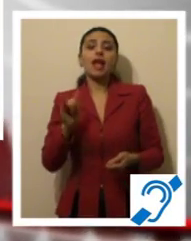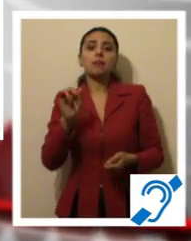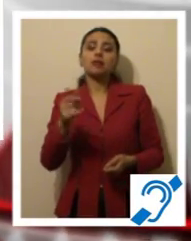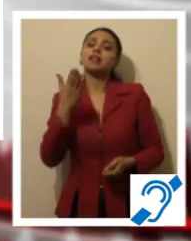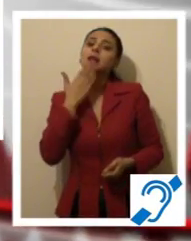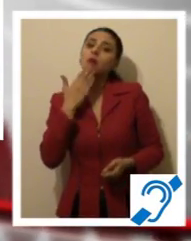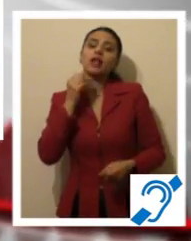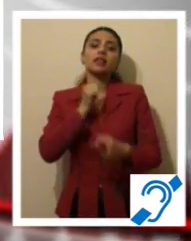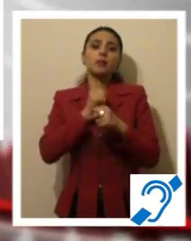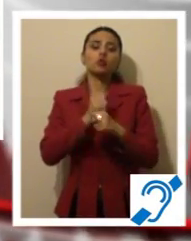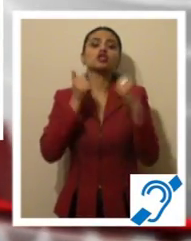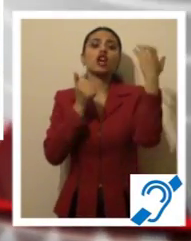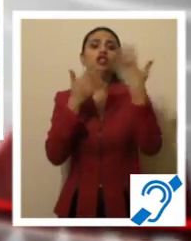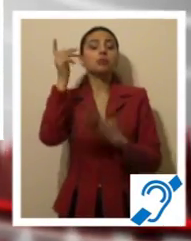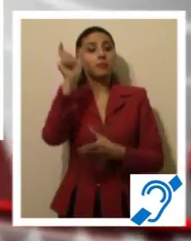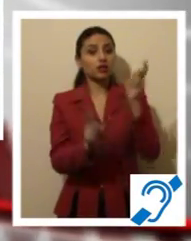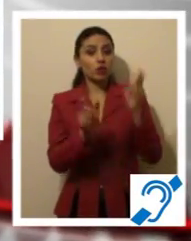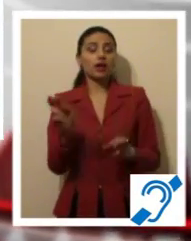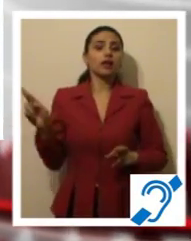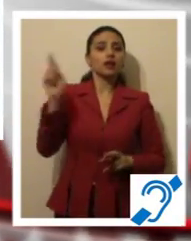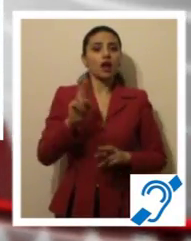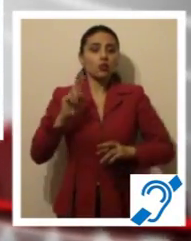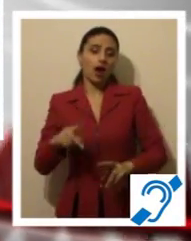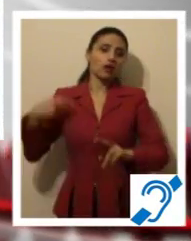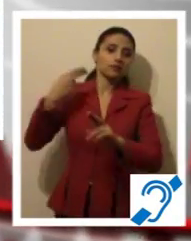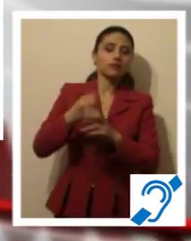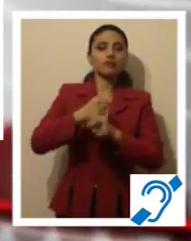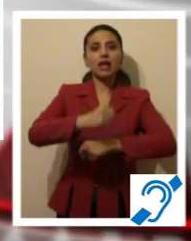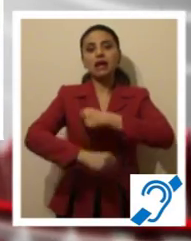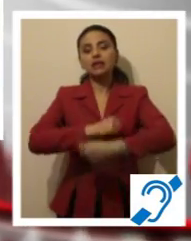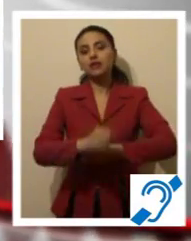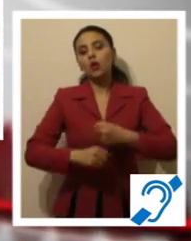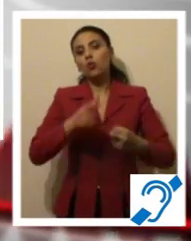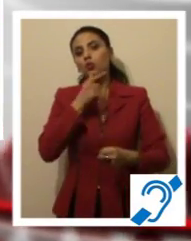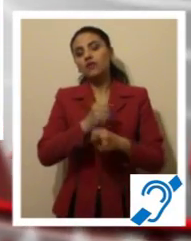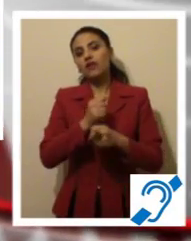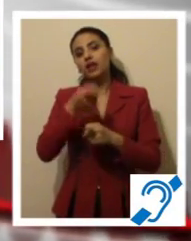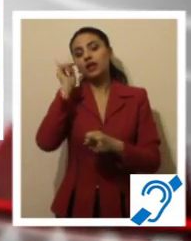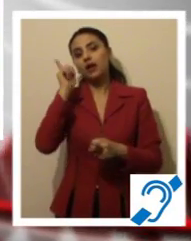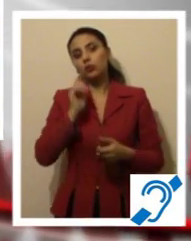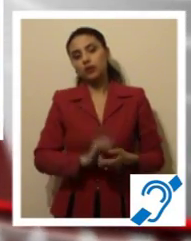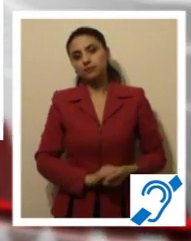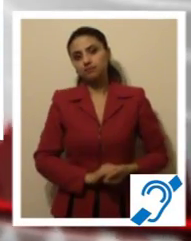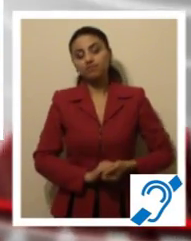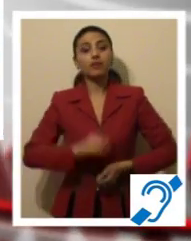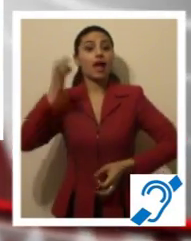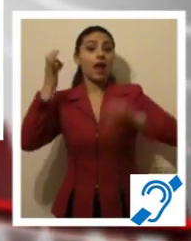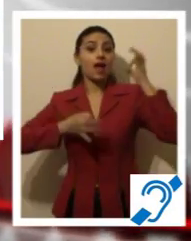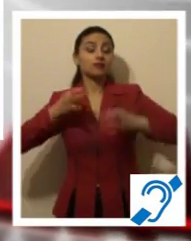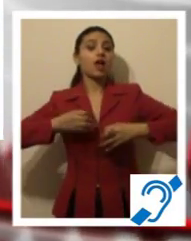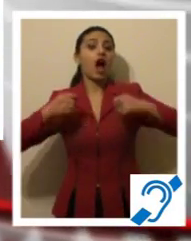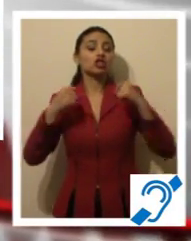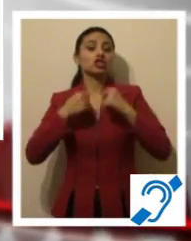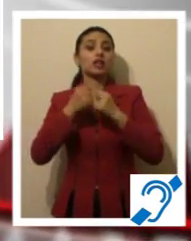muncă 65 de persoane prin reluarea activității de către acestea la societățile unde desfășurau activitatea. Analizând accidentele de muncă